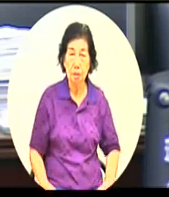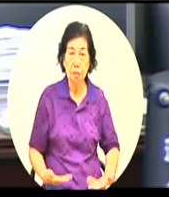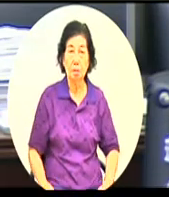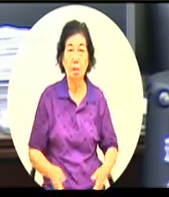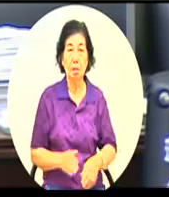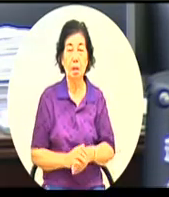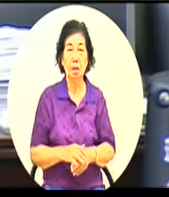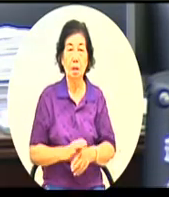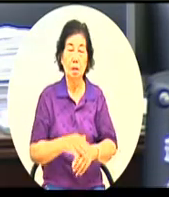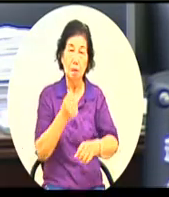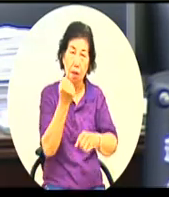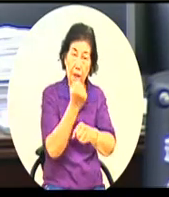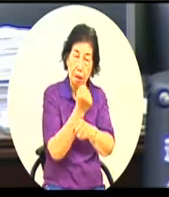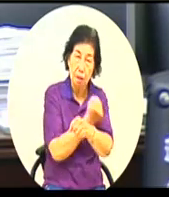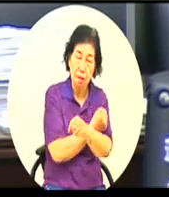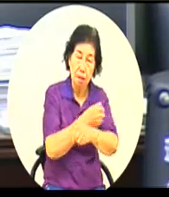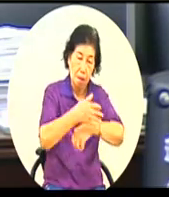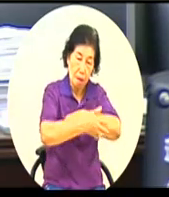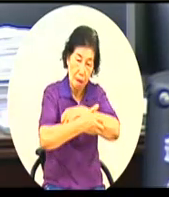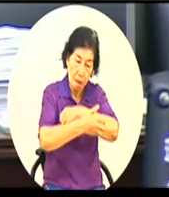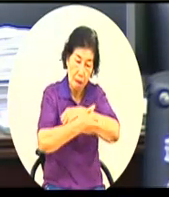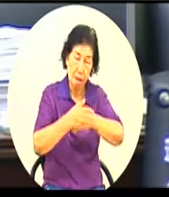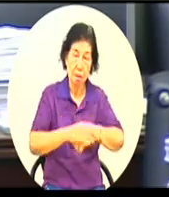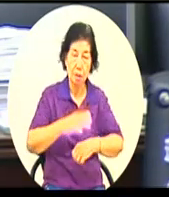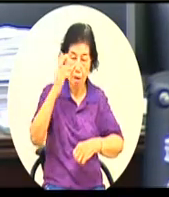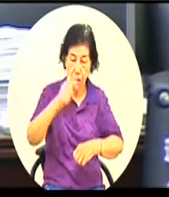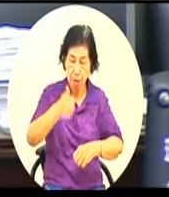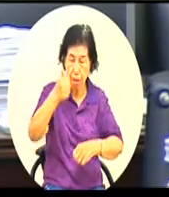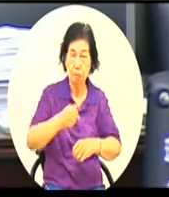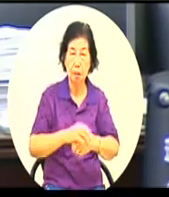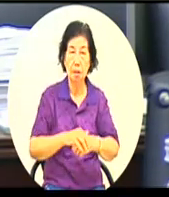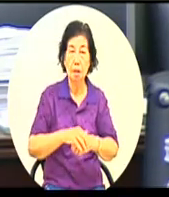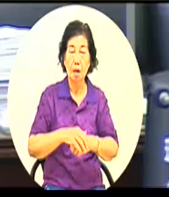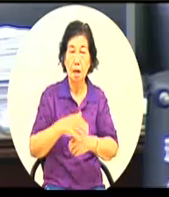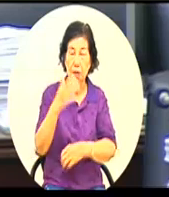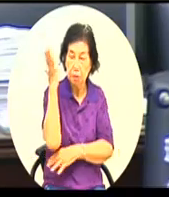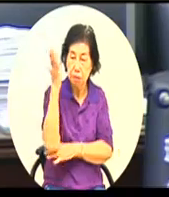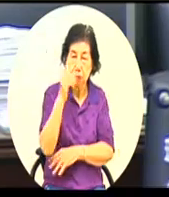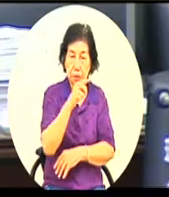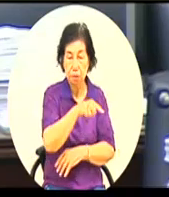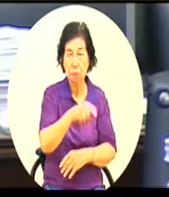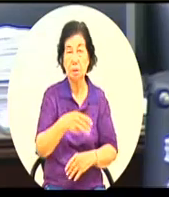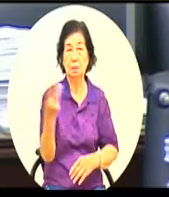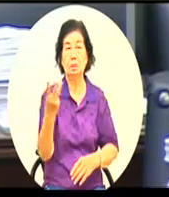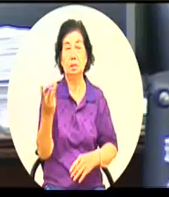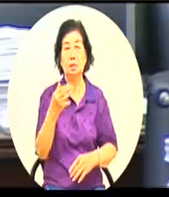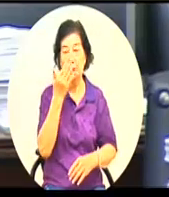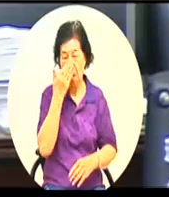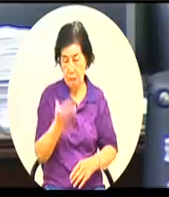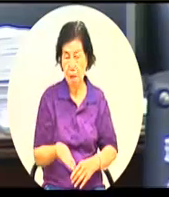劳方、资方，包括政府，三方面拢总输。